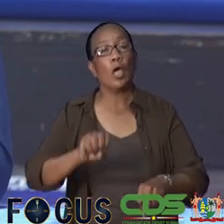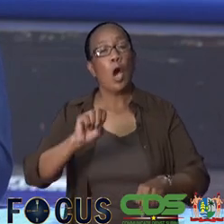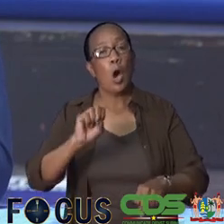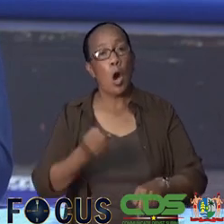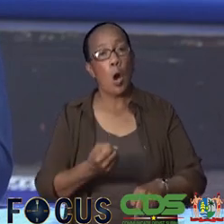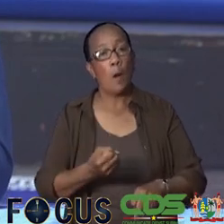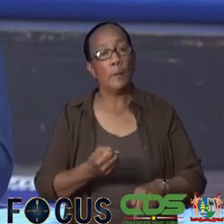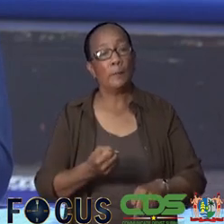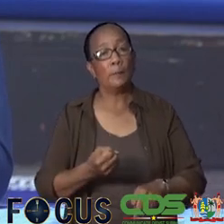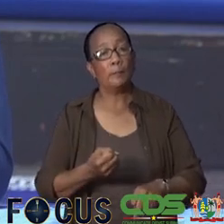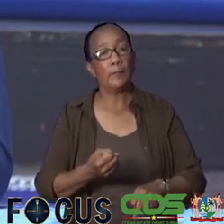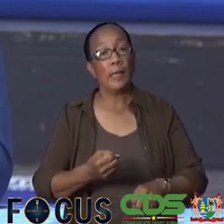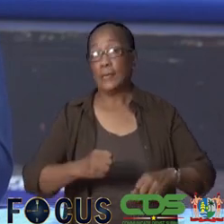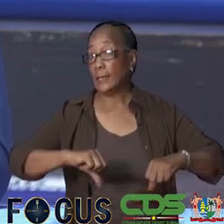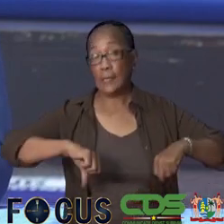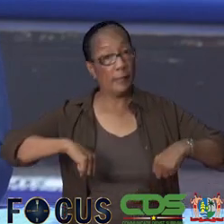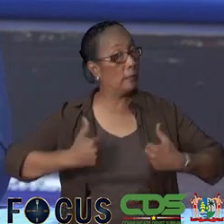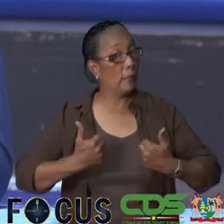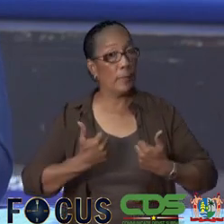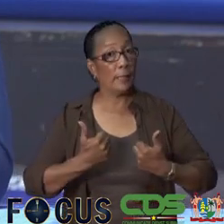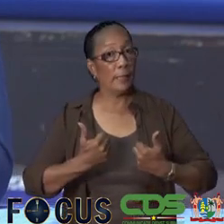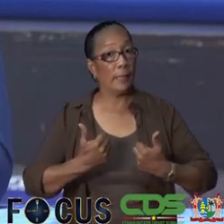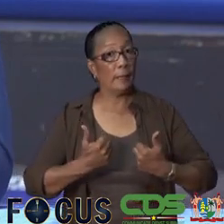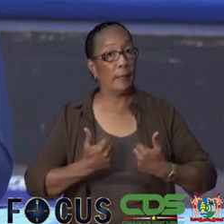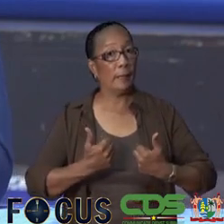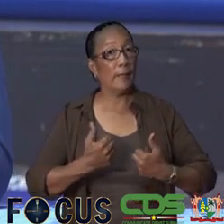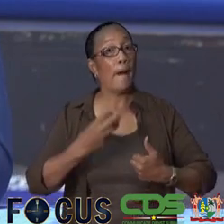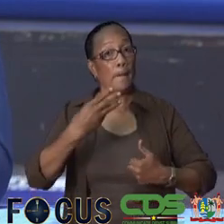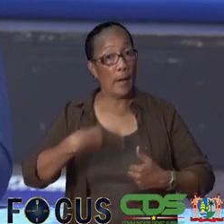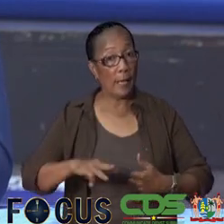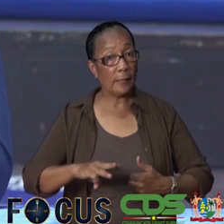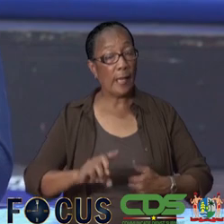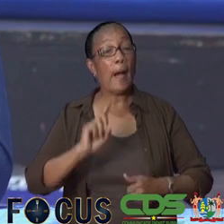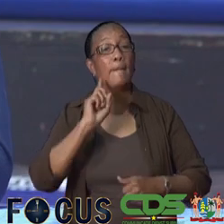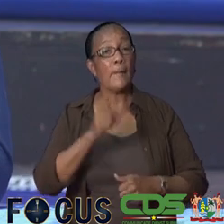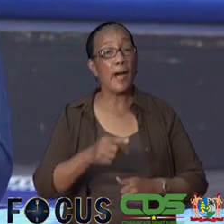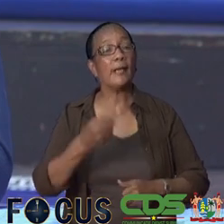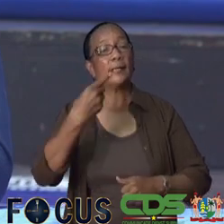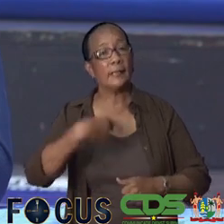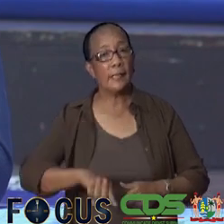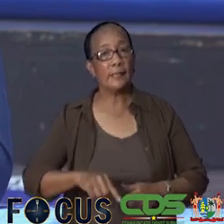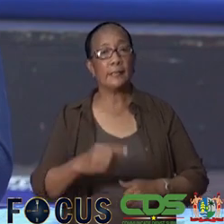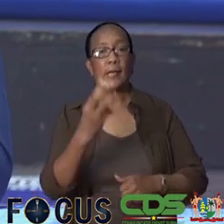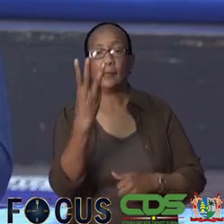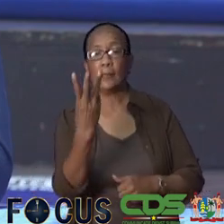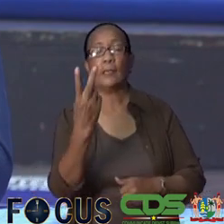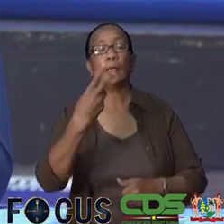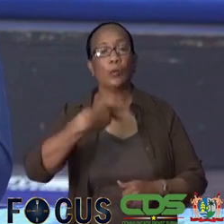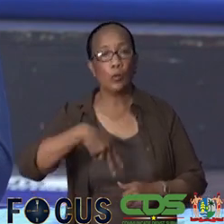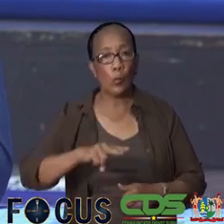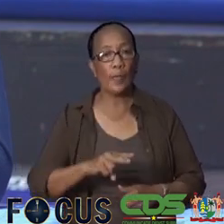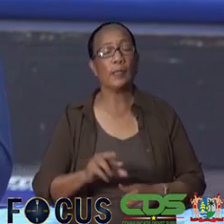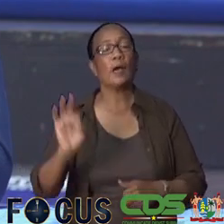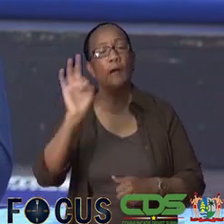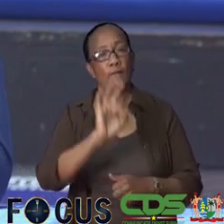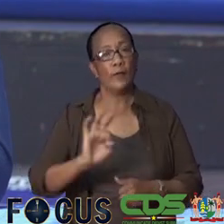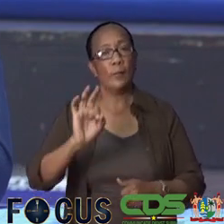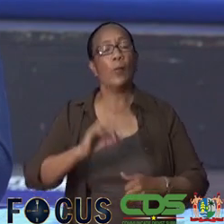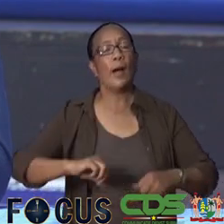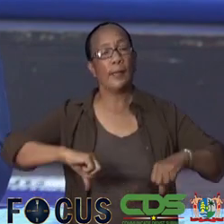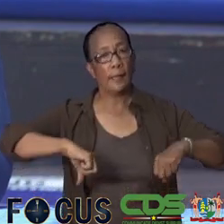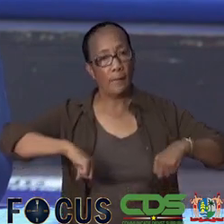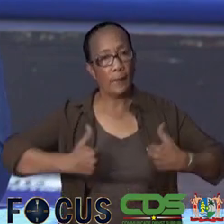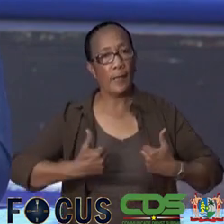kick-off uit te stellen naar dinsdag 23 februari. Dus op dinsdag 23